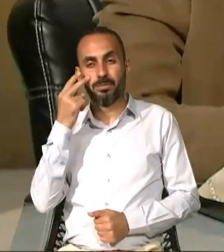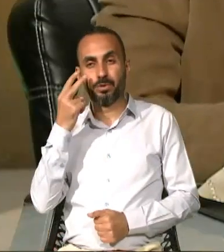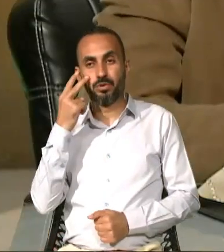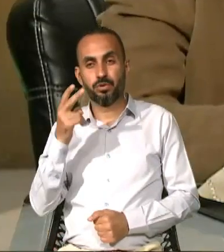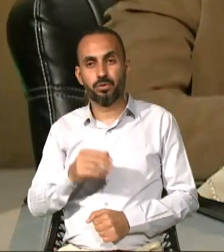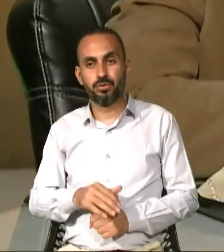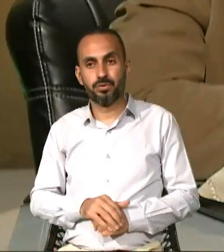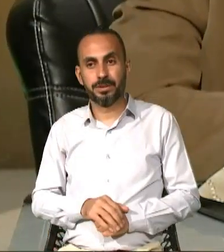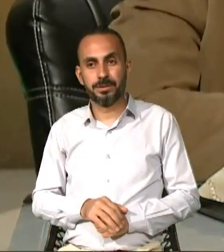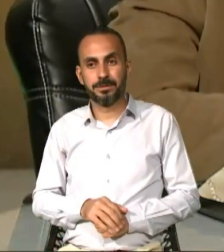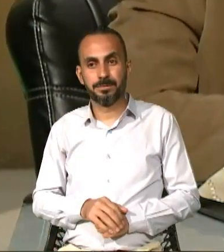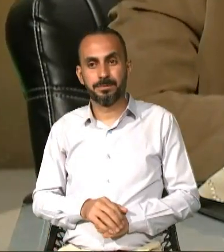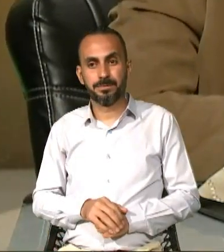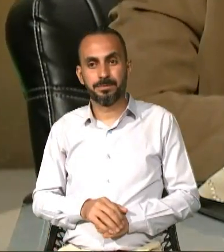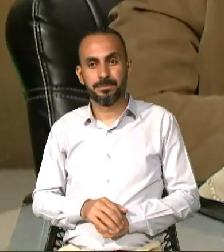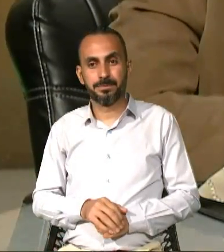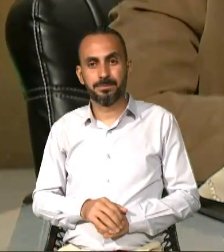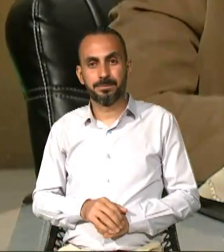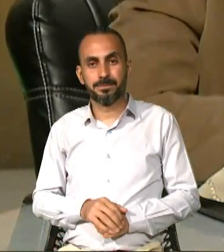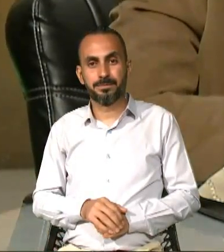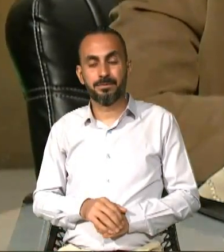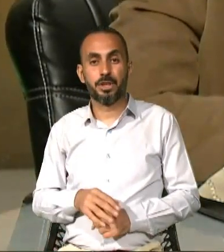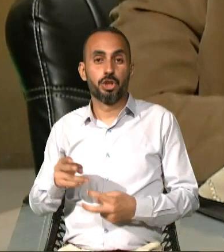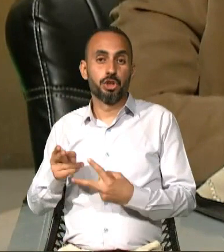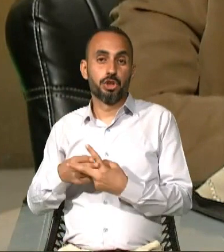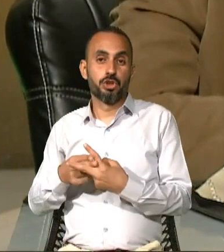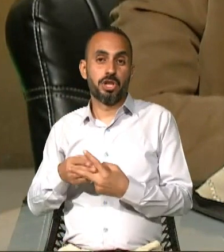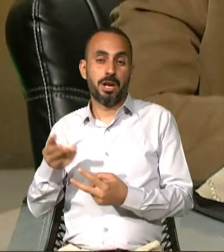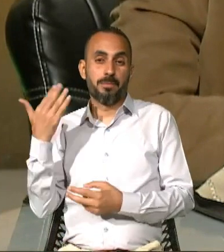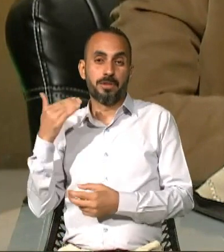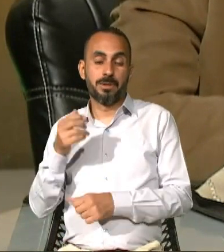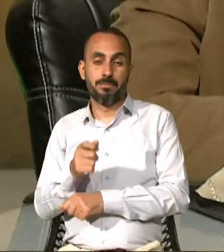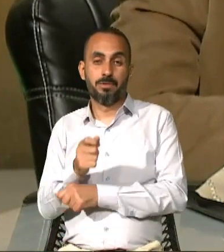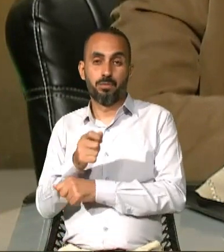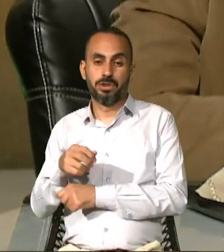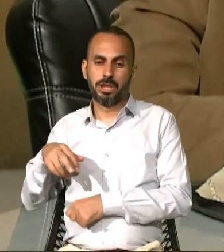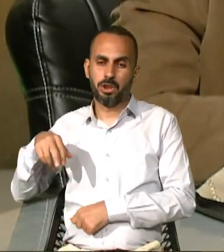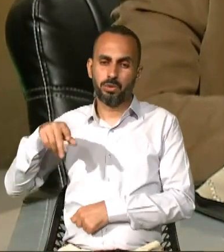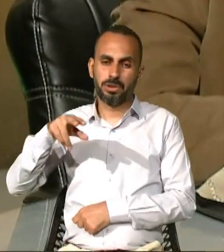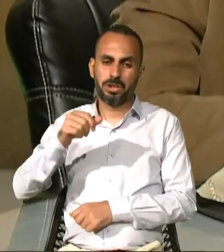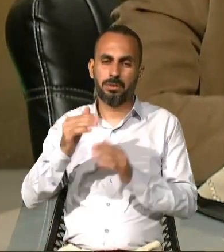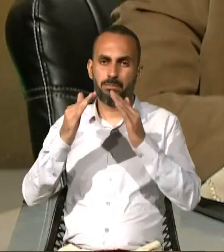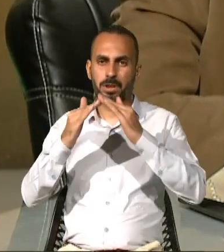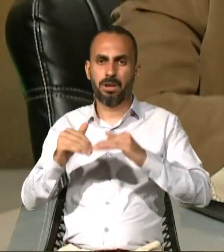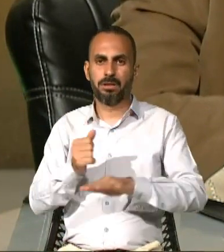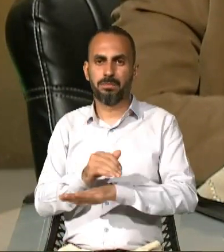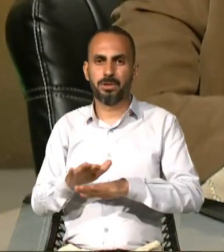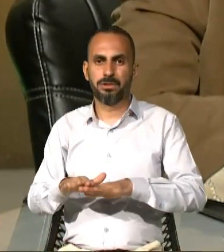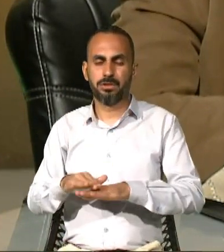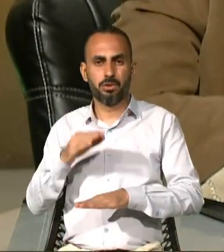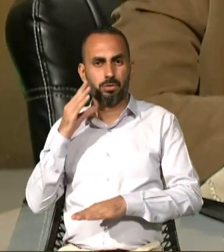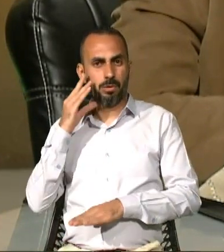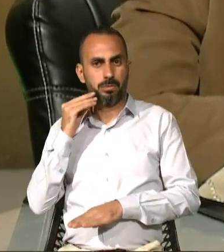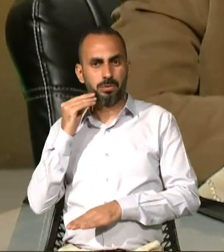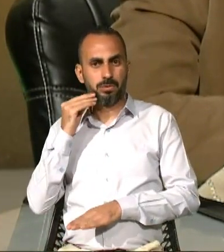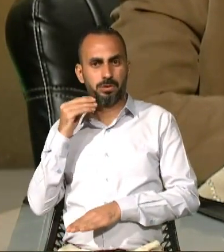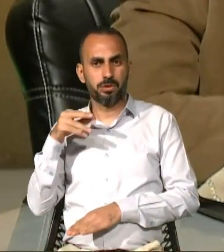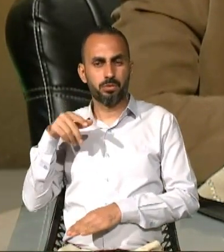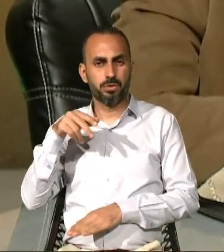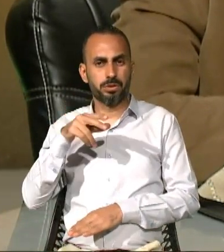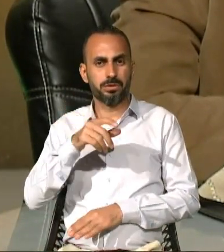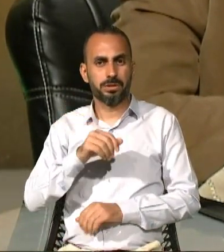كانوا طالعين من أرض مصر فرحانين وكانوا مستعدين، كانوا عارفين إن هم وقت نجاح